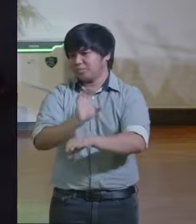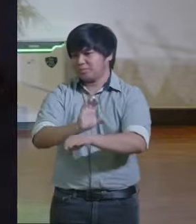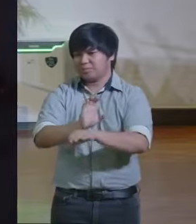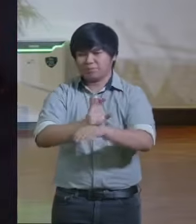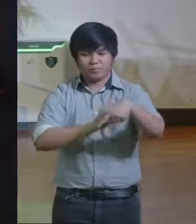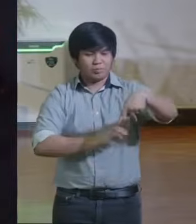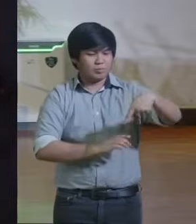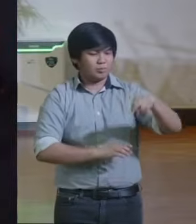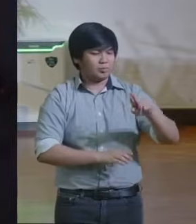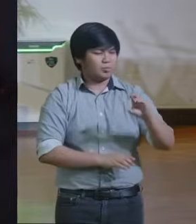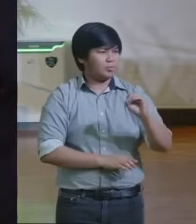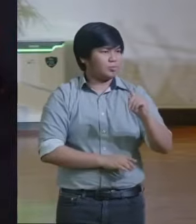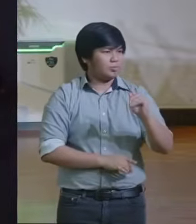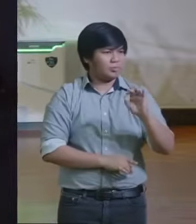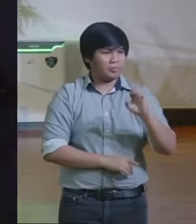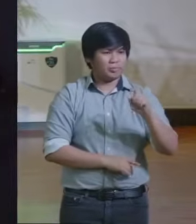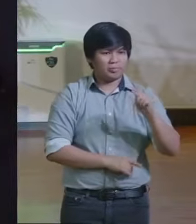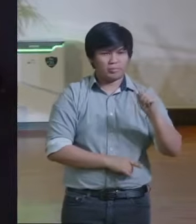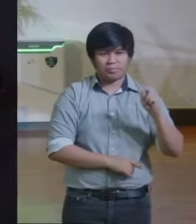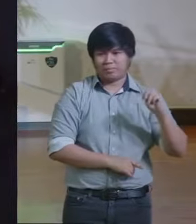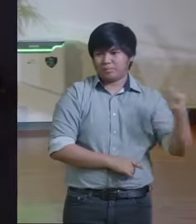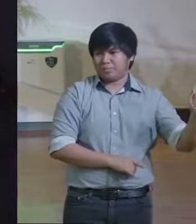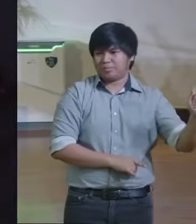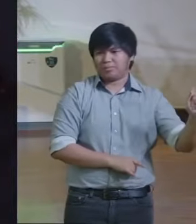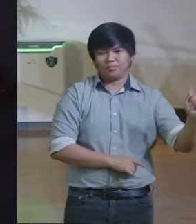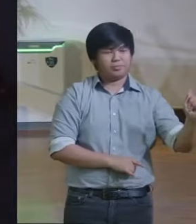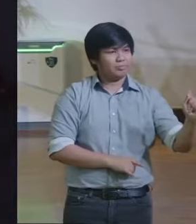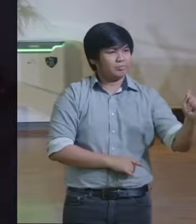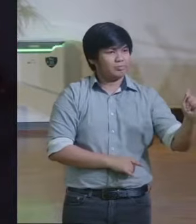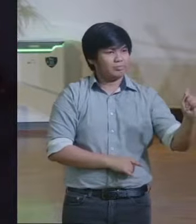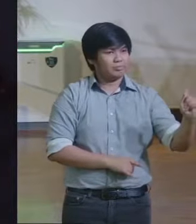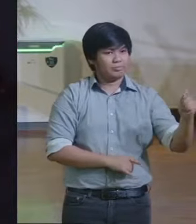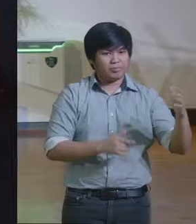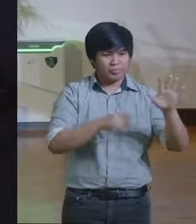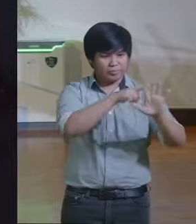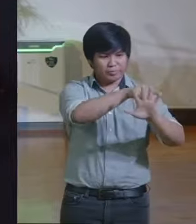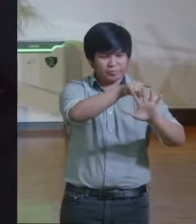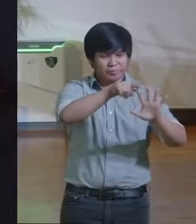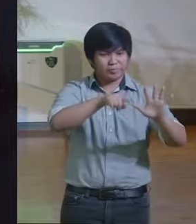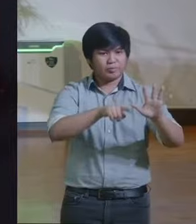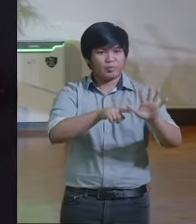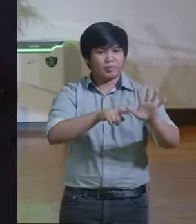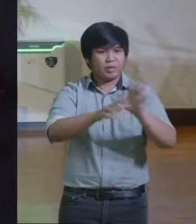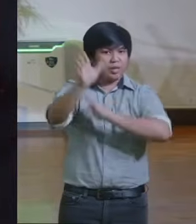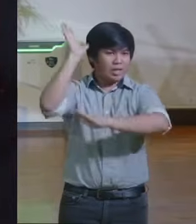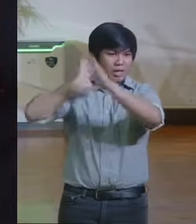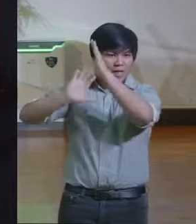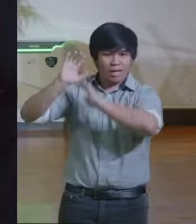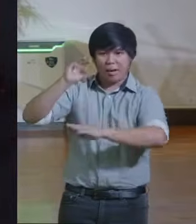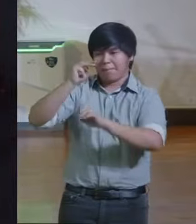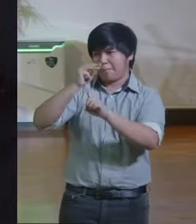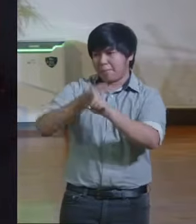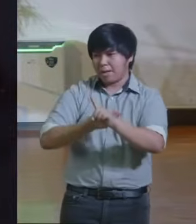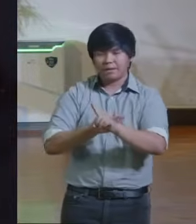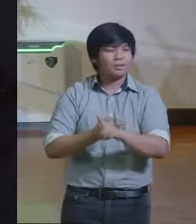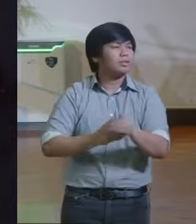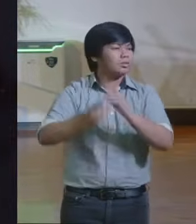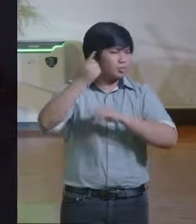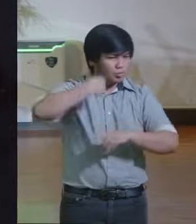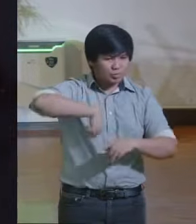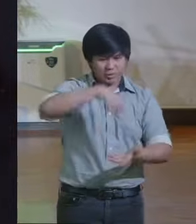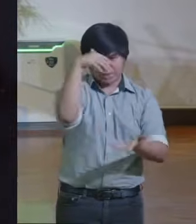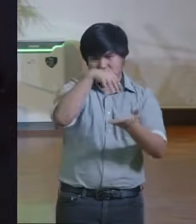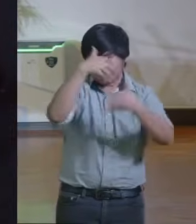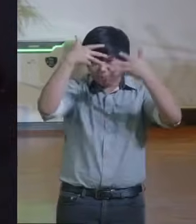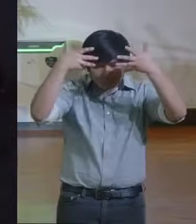ang pag-aaral ng 5 solas. Naalala po natin na sa pamamagitan ng